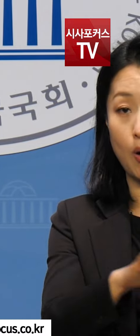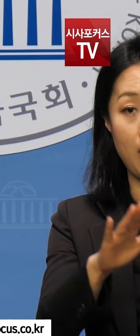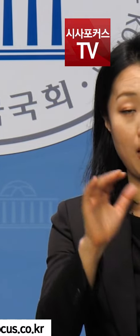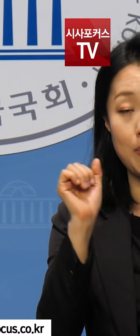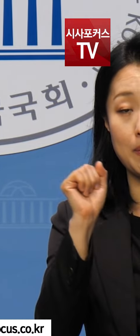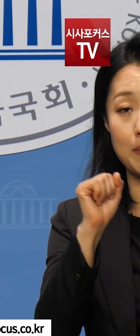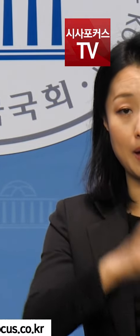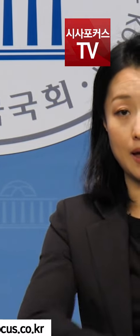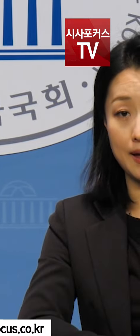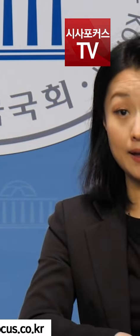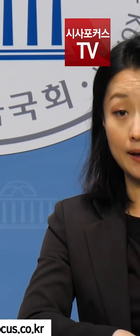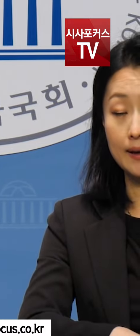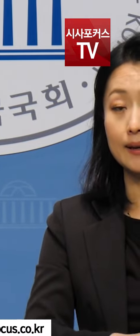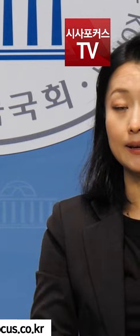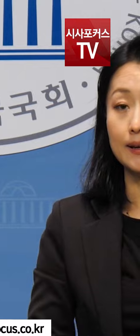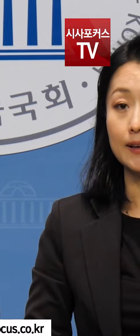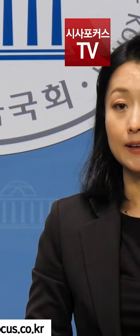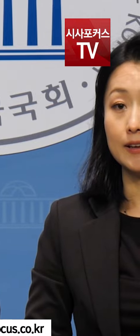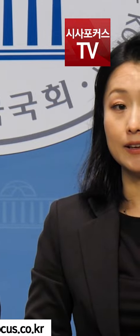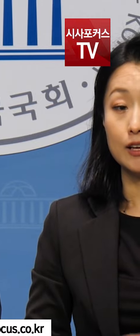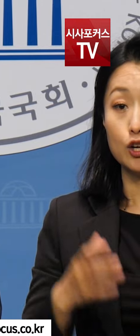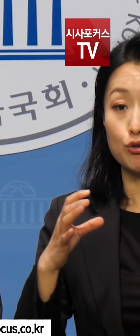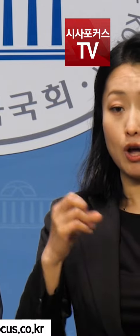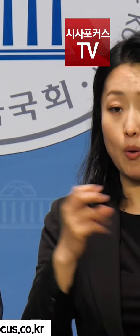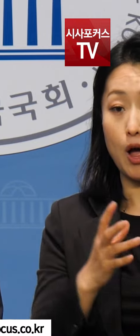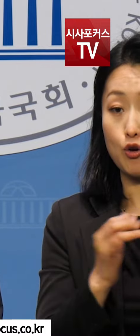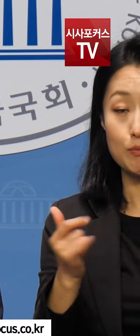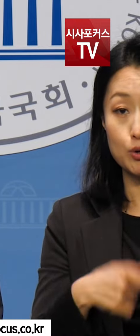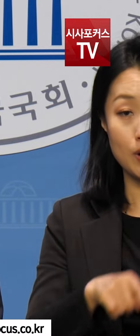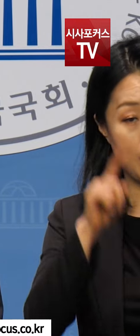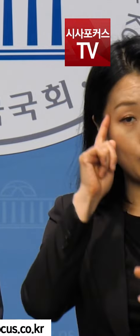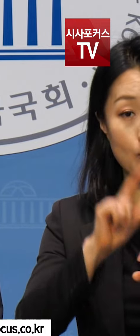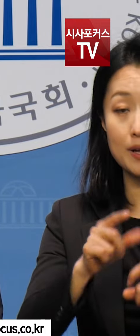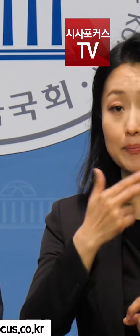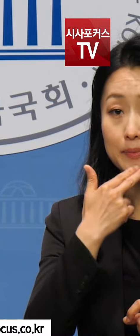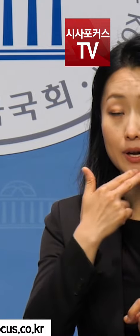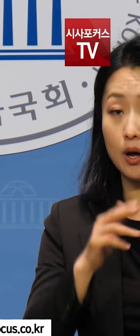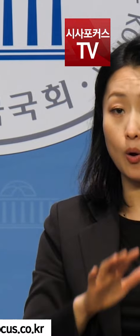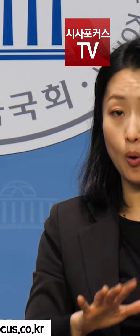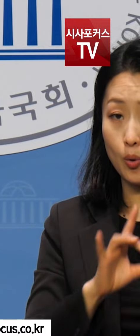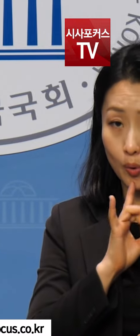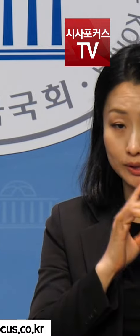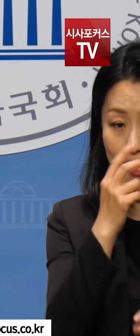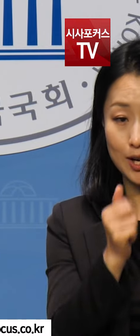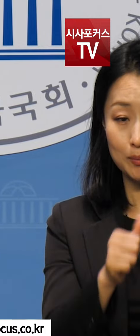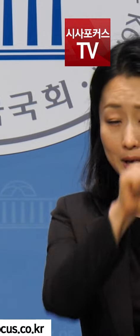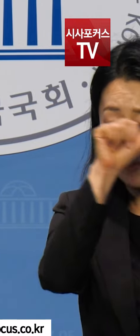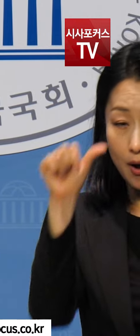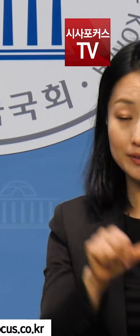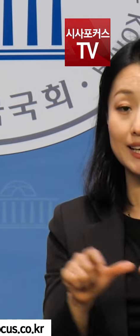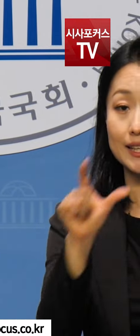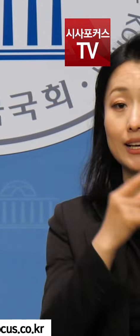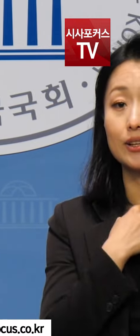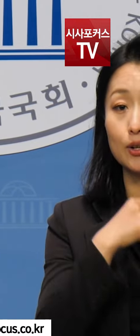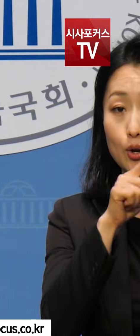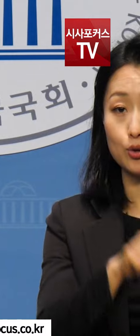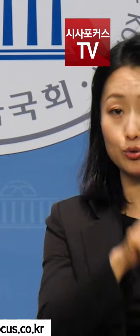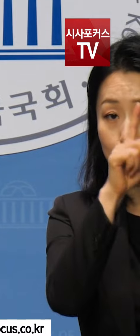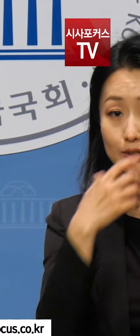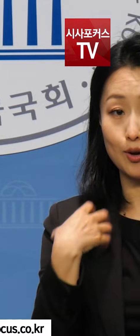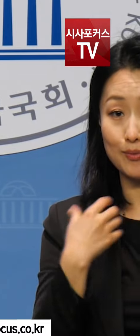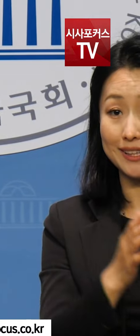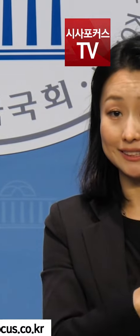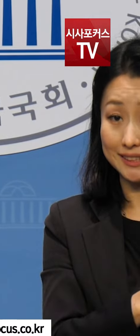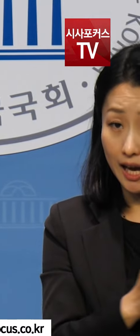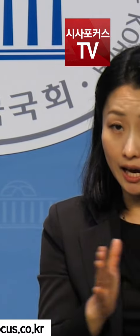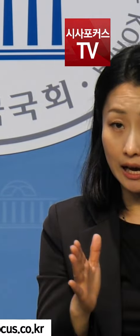파국으로 치달았습니다. 단 한 번도 국가와 국민에 대한 고민 없이 오로지 검사로만 평생을 살아온 윤석열 정권의